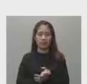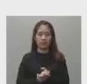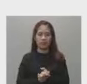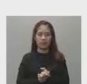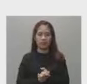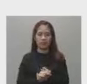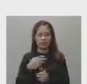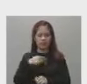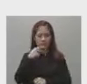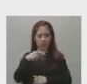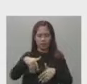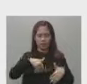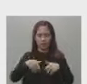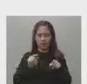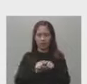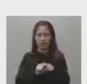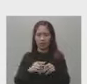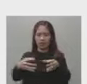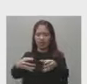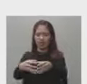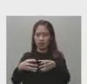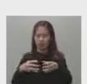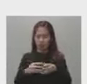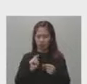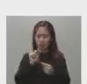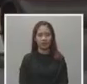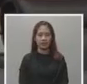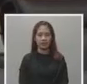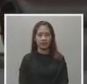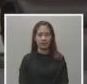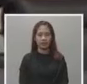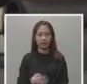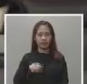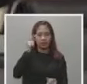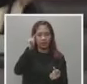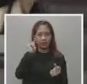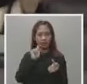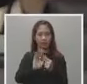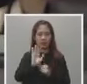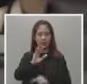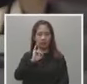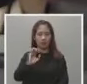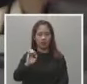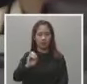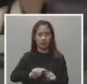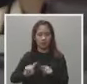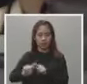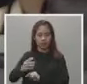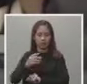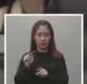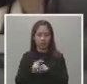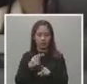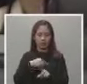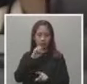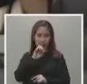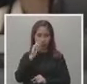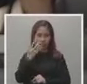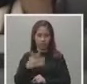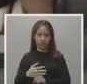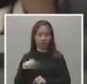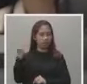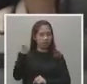คุณมองประชาชนเป็นฝ่ายตรงข้ามได้ยังไงผมไม่เข้าใจเป้าหมายของ IO เหล่านี้ตามที่ผมนำเรียนเนี่ยนะครับ